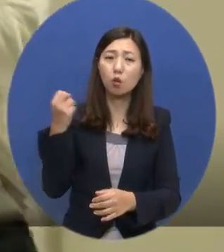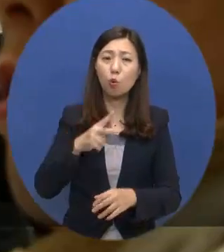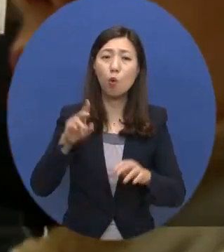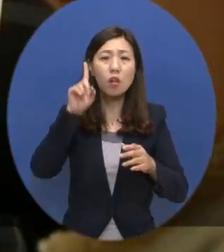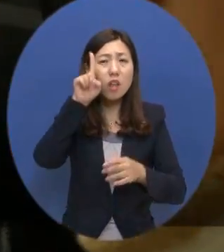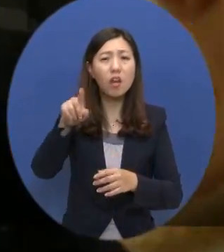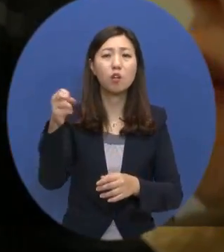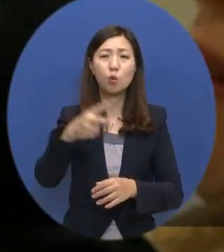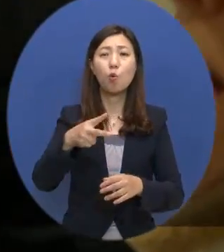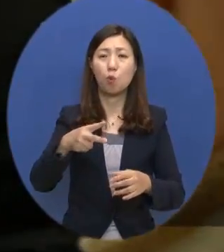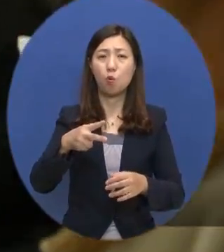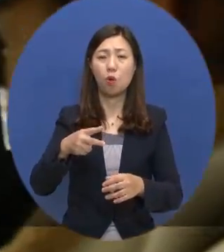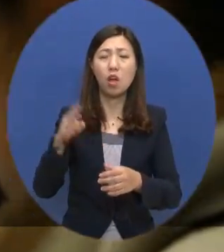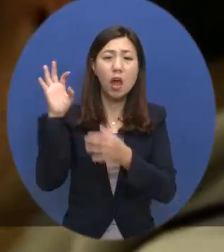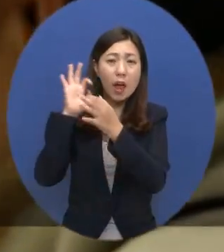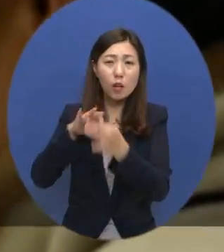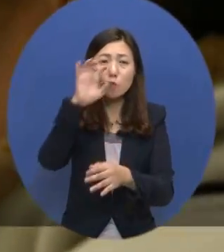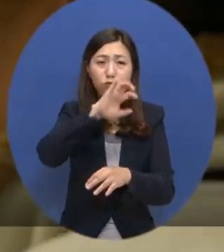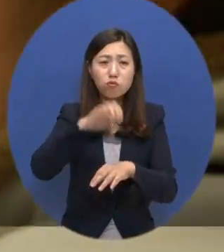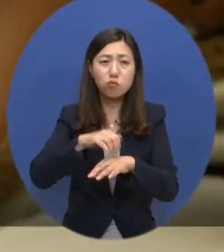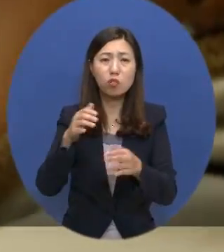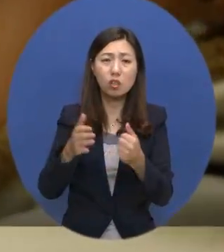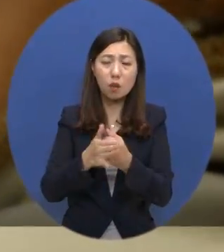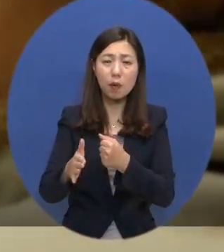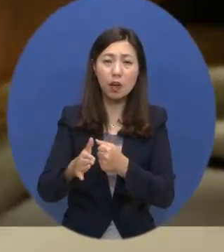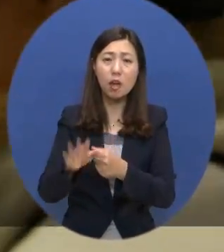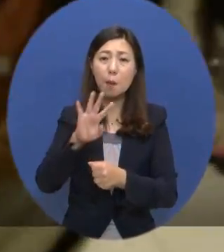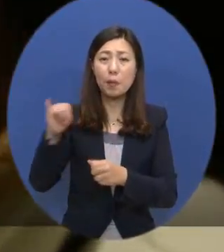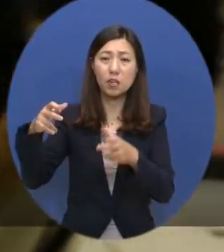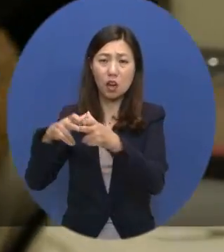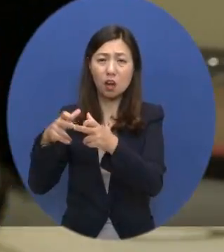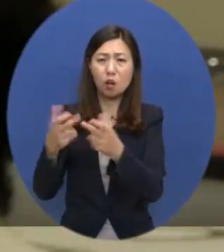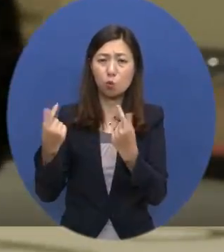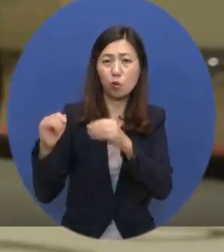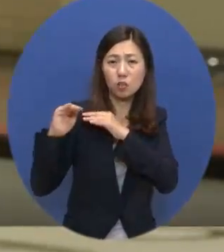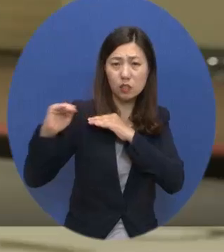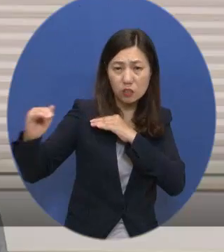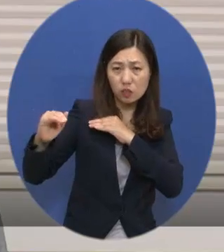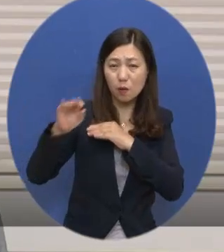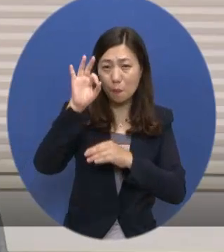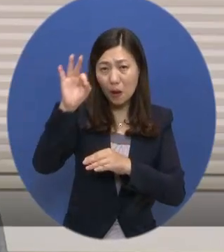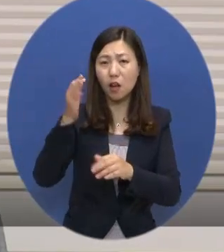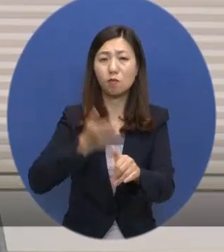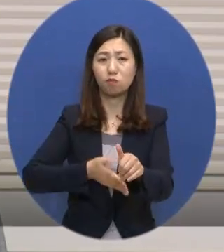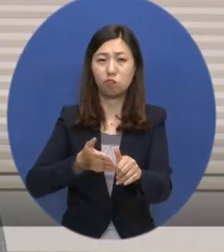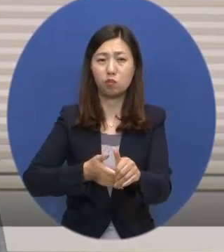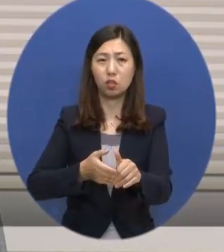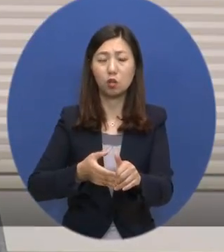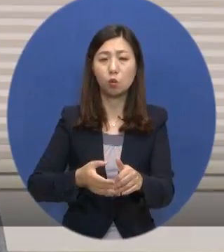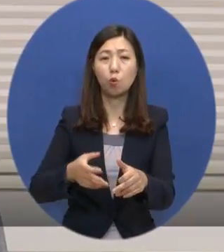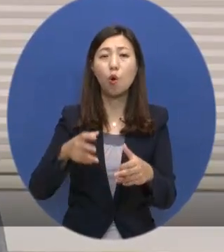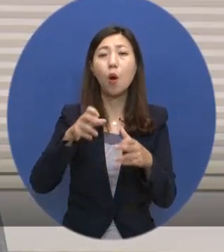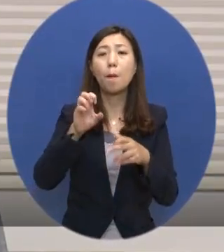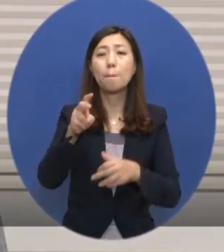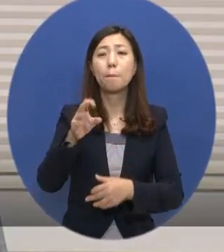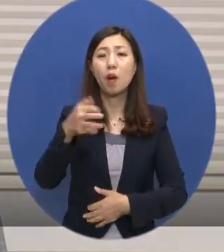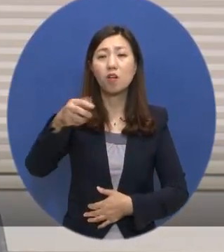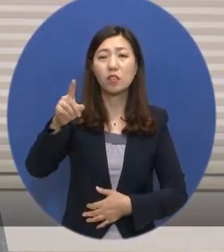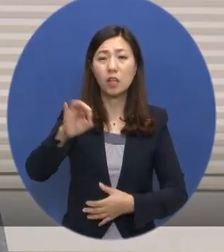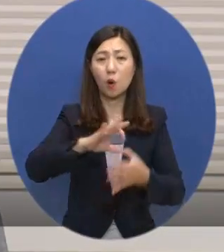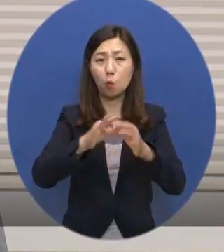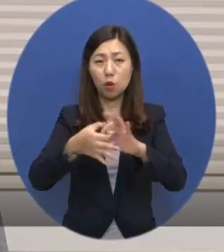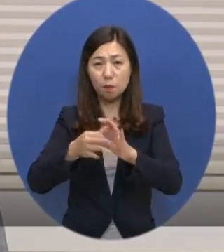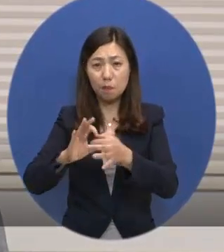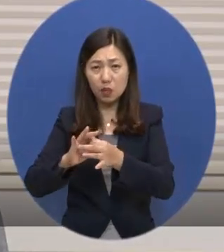내일도 할 거니까 똑같이 바라봐 주셨으면 좋겠고요. 그 다음에 평창 올림픽만 있는 게 아니고 패럴림픽이